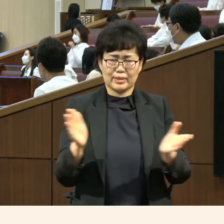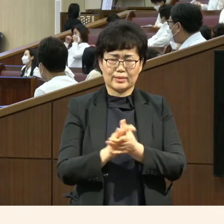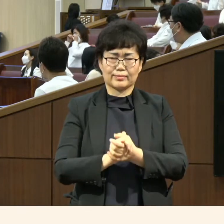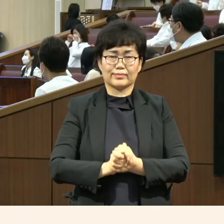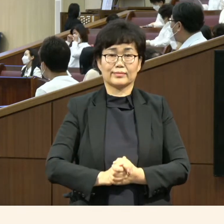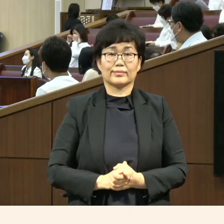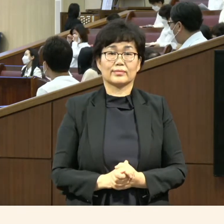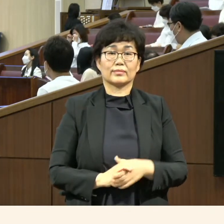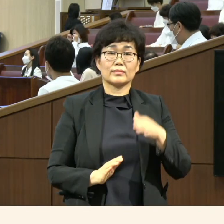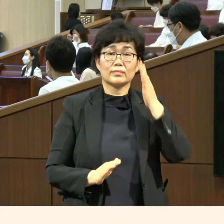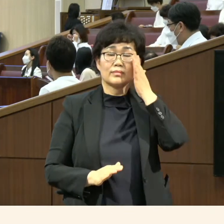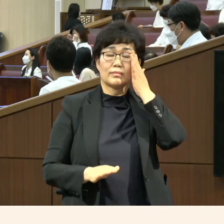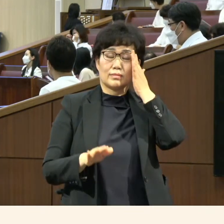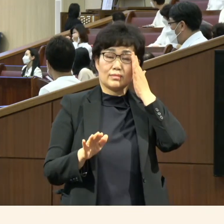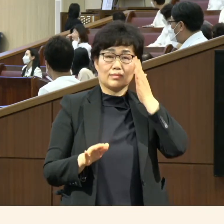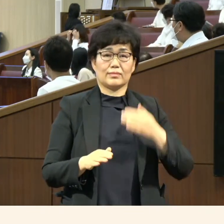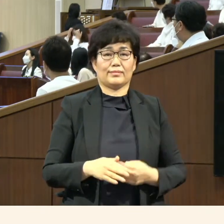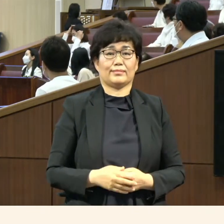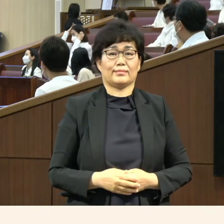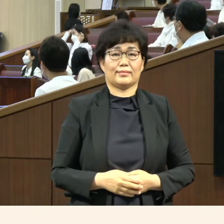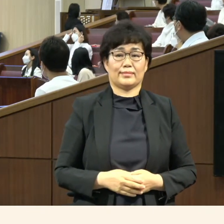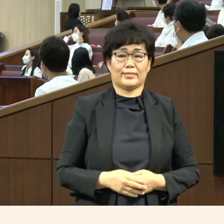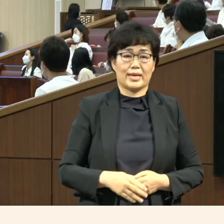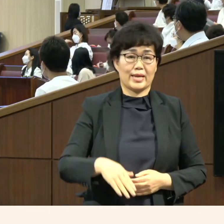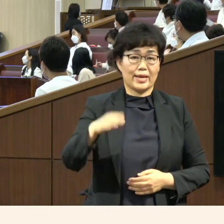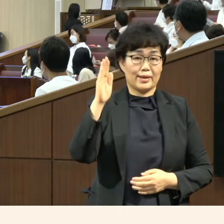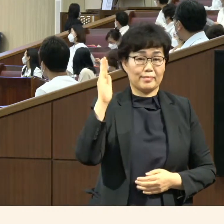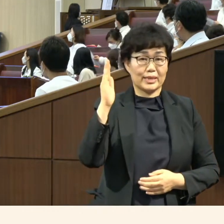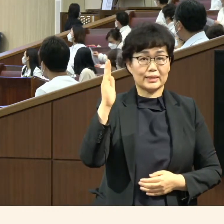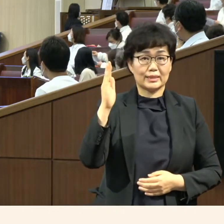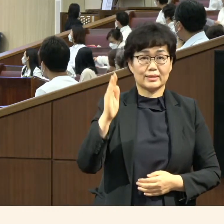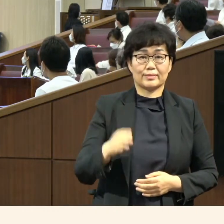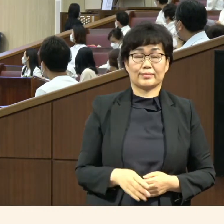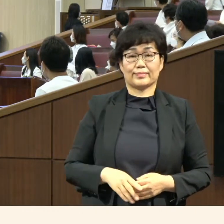자, 우리 성경 봉독은 우리